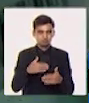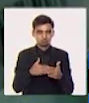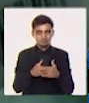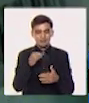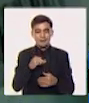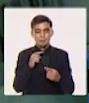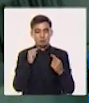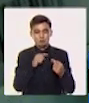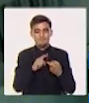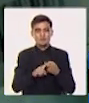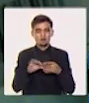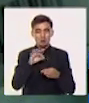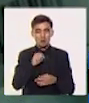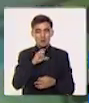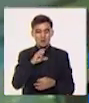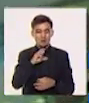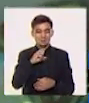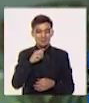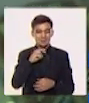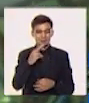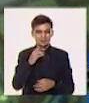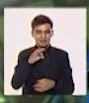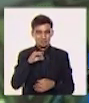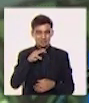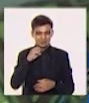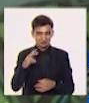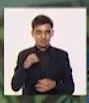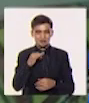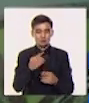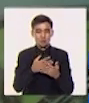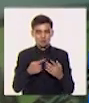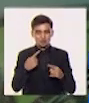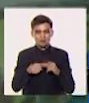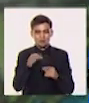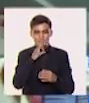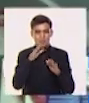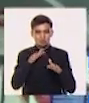қарсы азитромицин, сумамет сияқты препараттар кейбір дәріханаларда әлі жоқ.